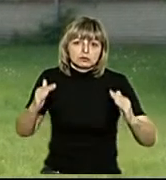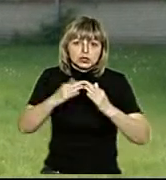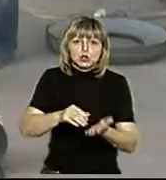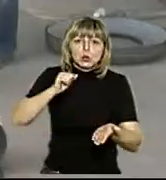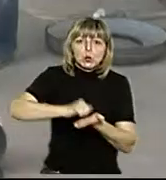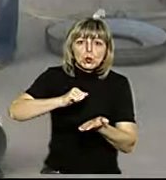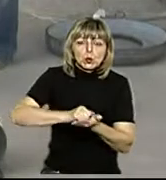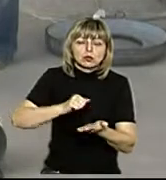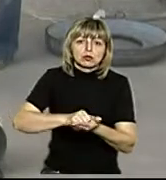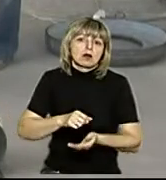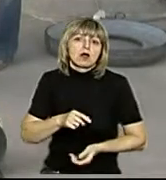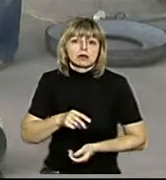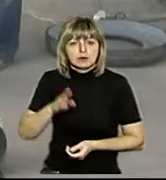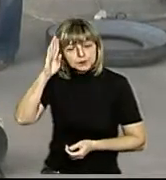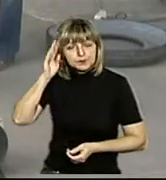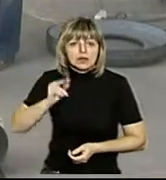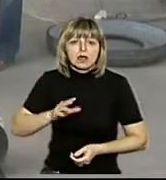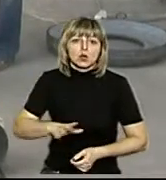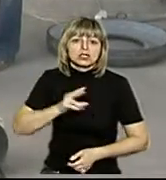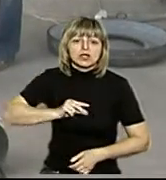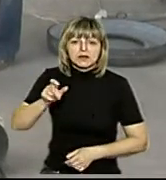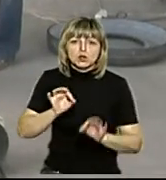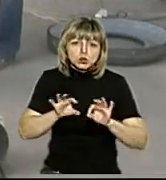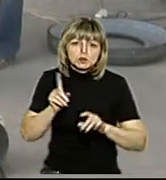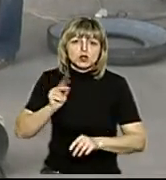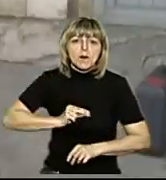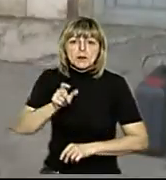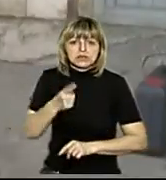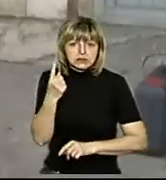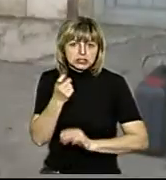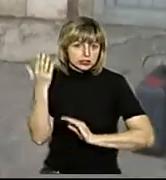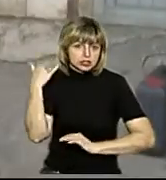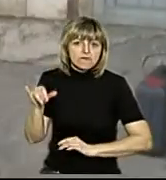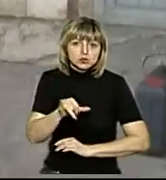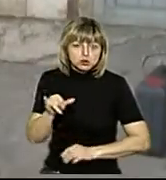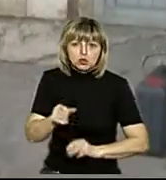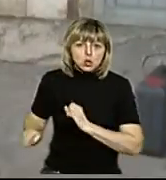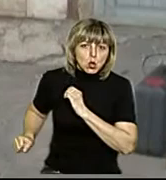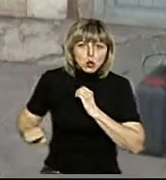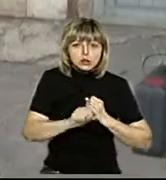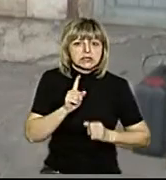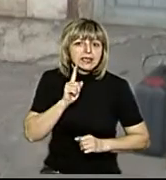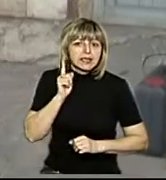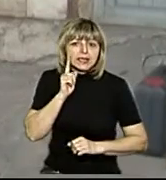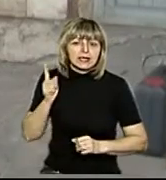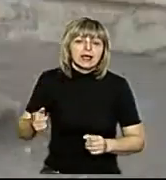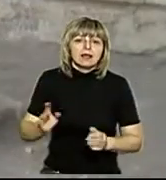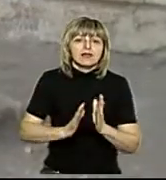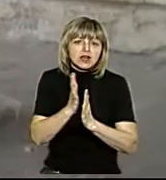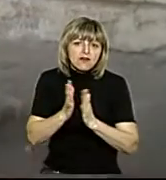Волик, який назвався колишнім працівником підприємства, розповів, що працівники минулої суботи косили там траву і люк був